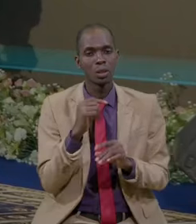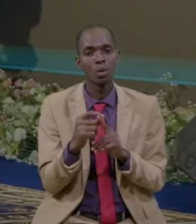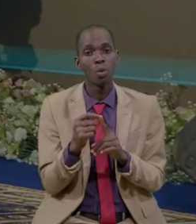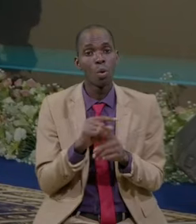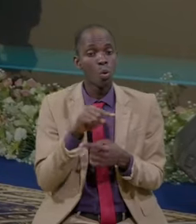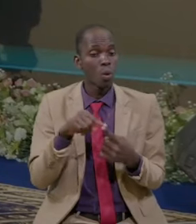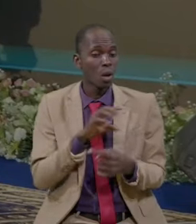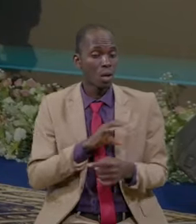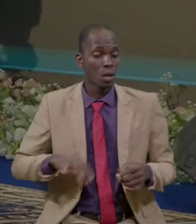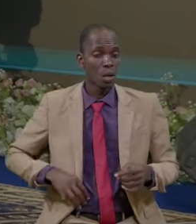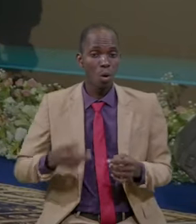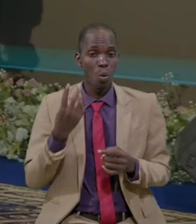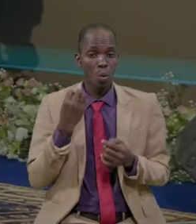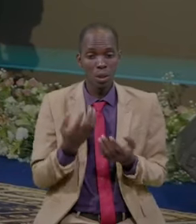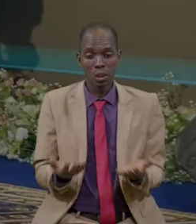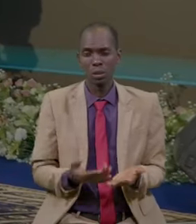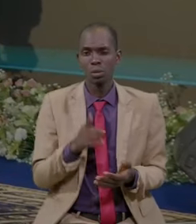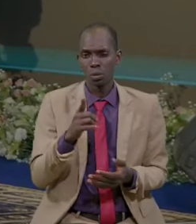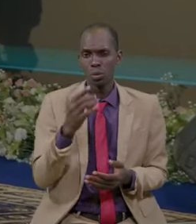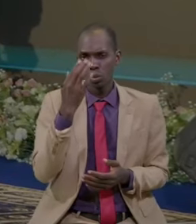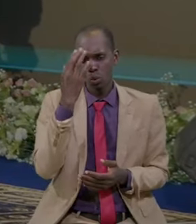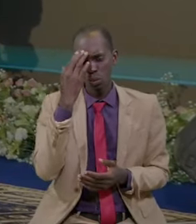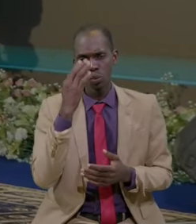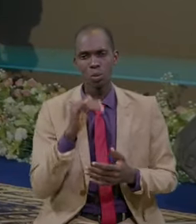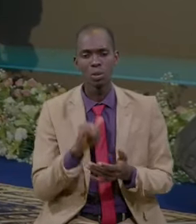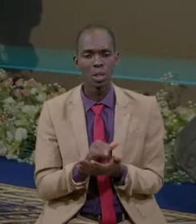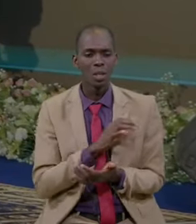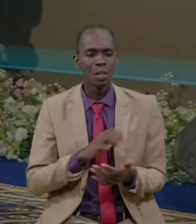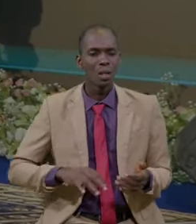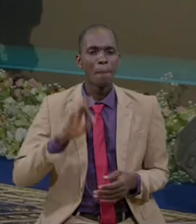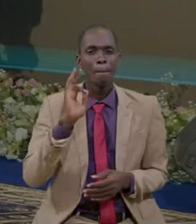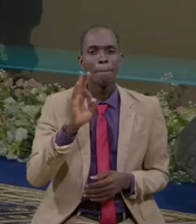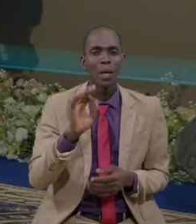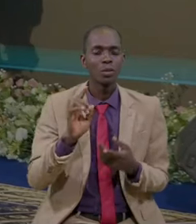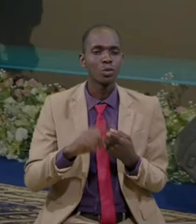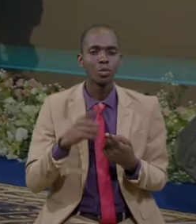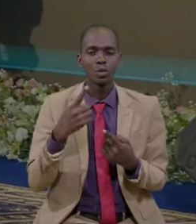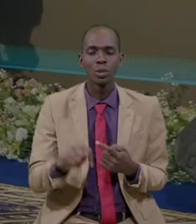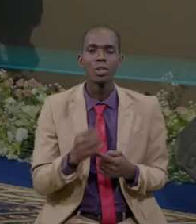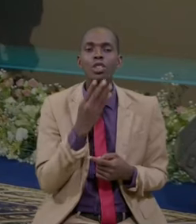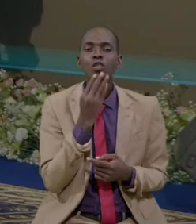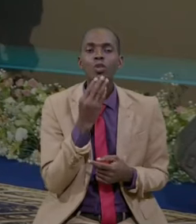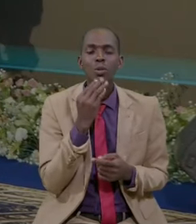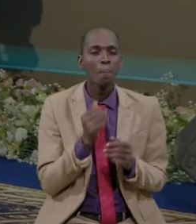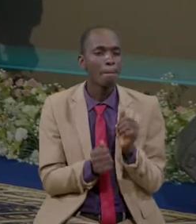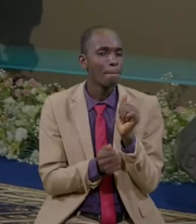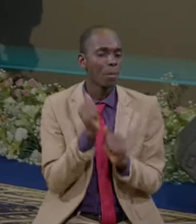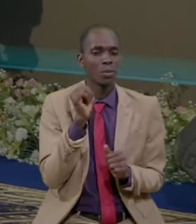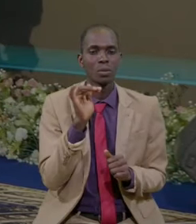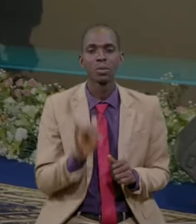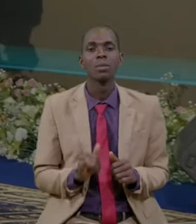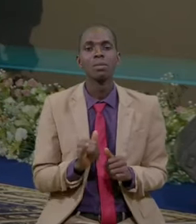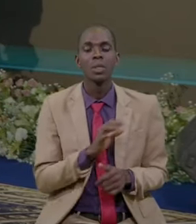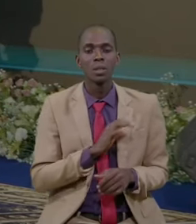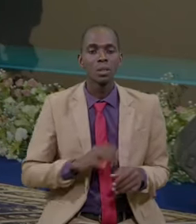là, il sait qui a prêché. Il a prêché aux Juifs en particulier, aux gens